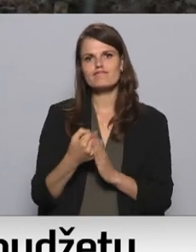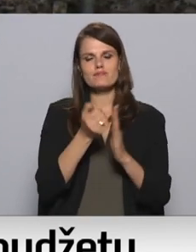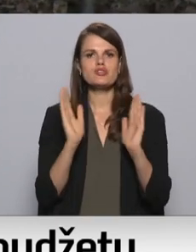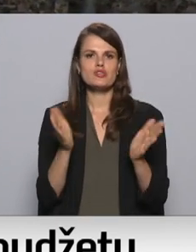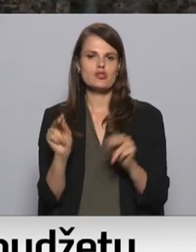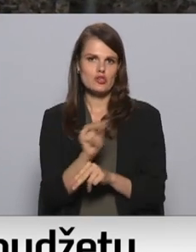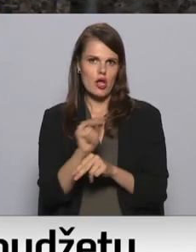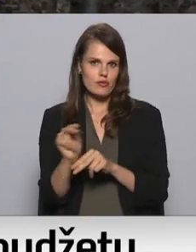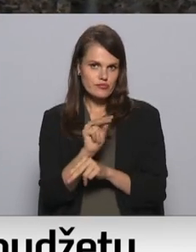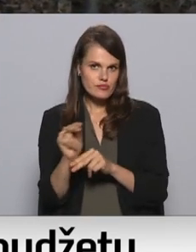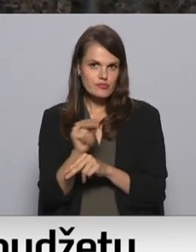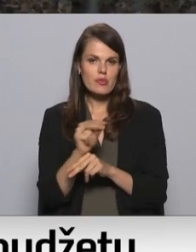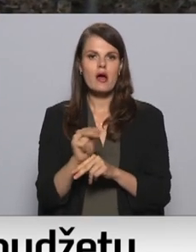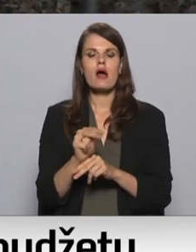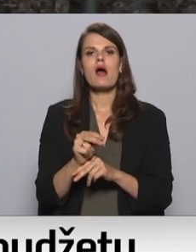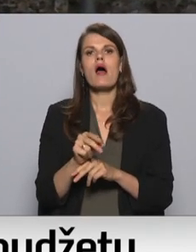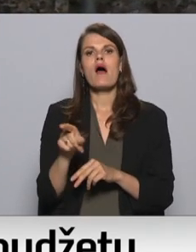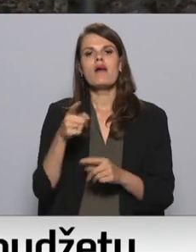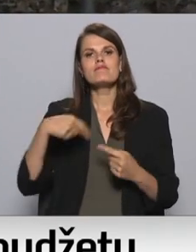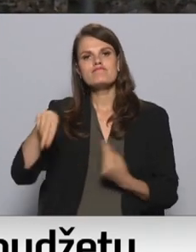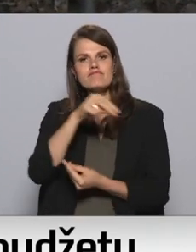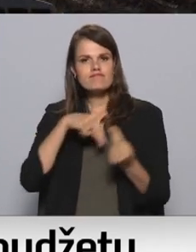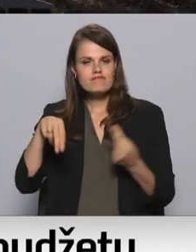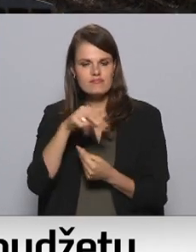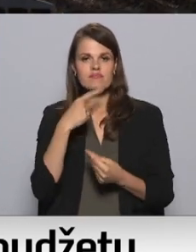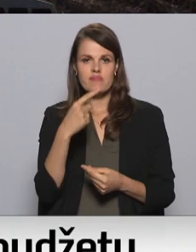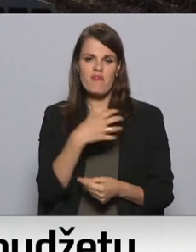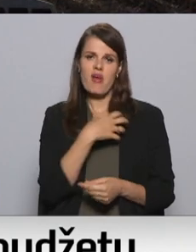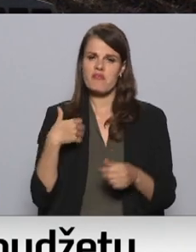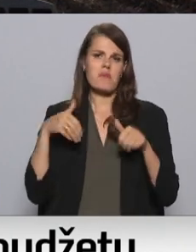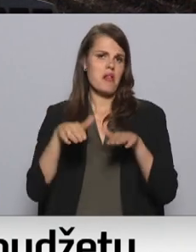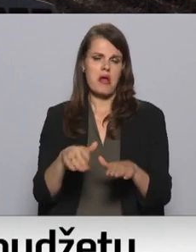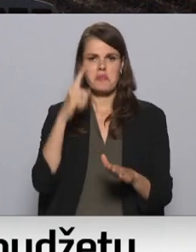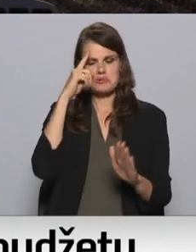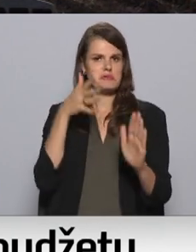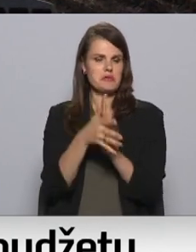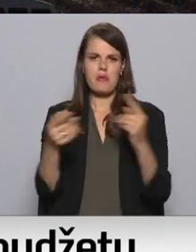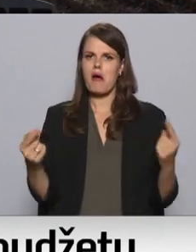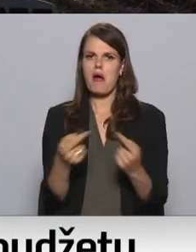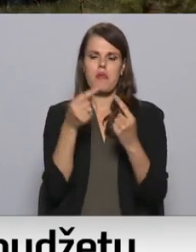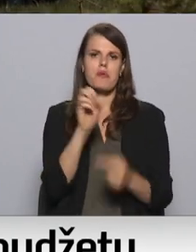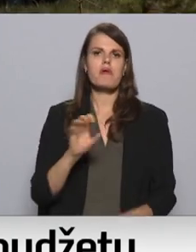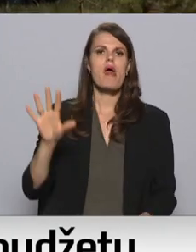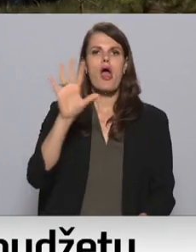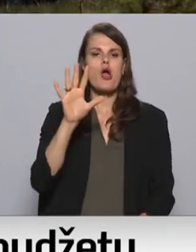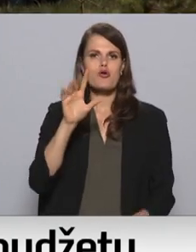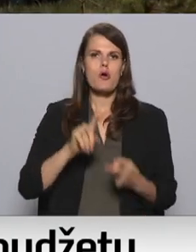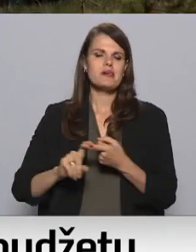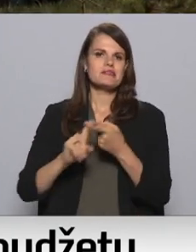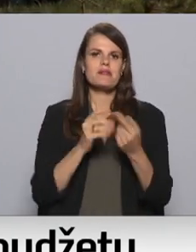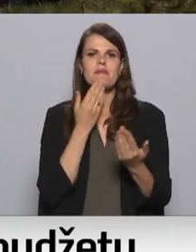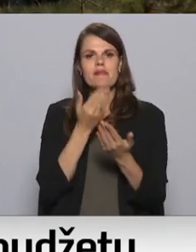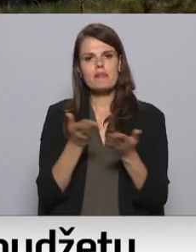atjaunošanu. Fiskālās disciplīnas padome norāda, ka valdības lēmumi ir saprotami un atbilst Eiropas Savienības rekomendācijām, kas mudina